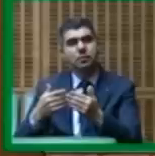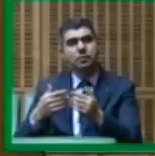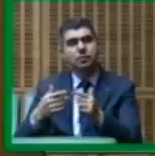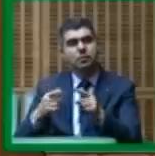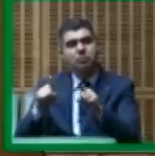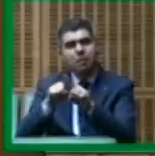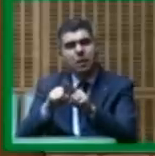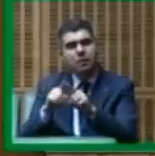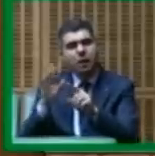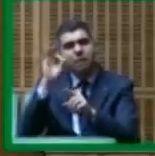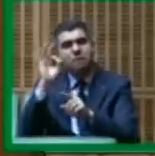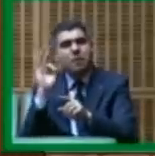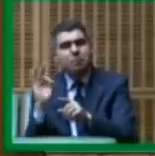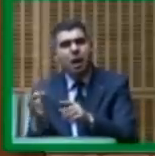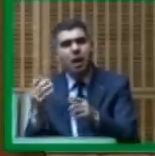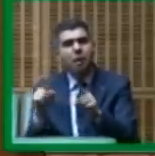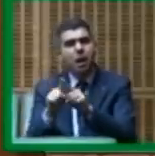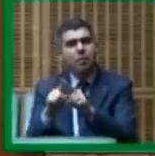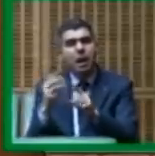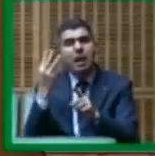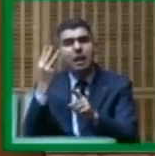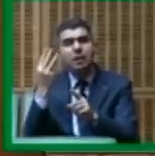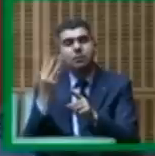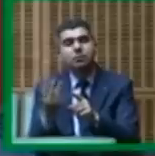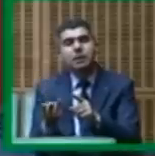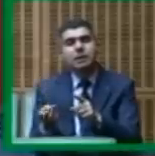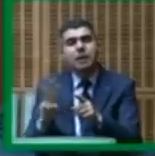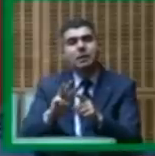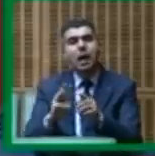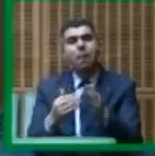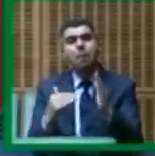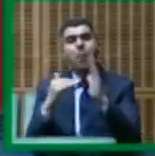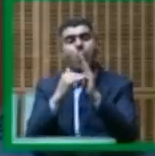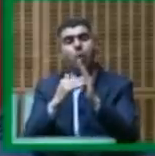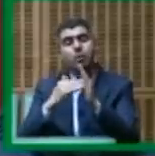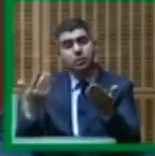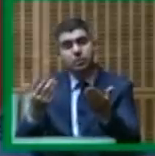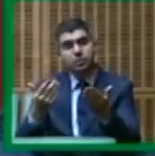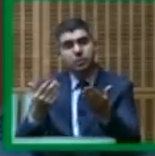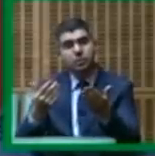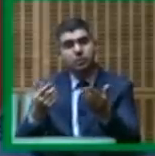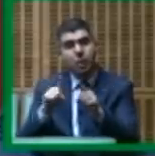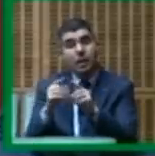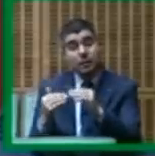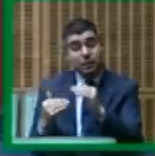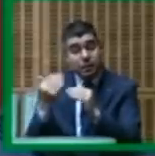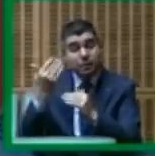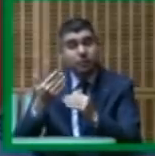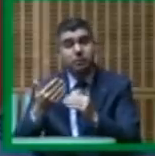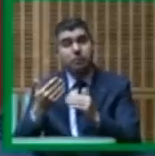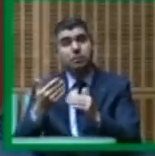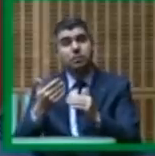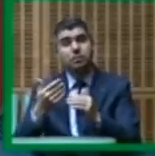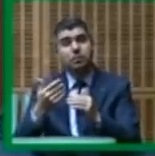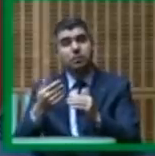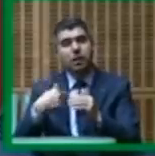واحد النسبه على الناس اللي عندهم فوق 30,000 درهم في الاخر نقول لكم صدقوني راه كنبقى نقول غير